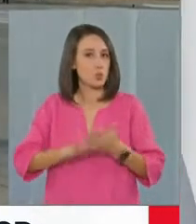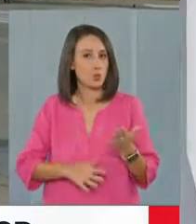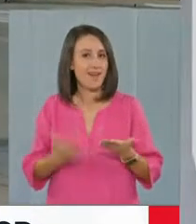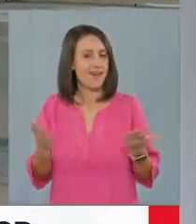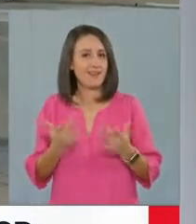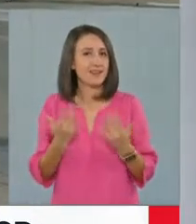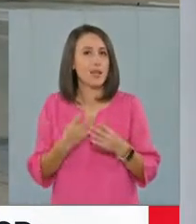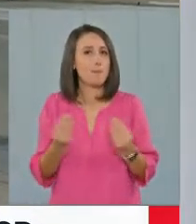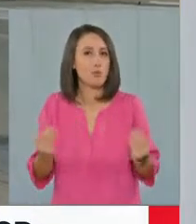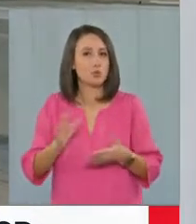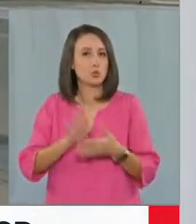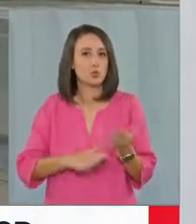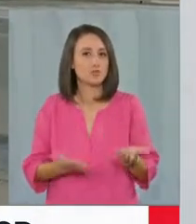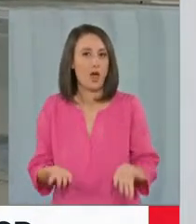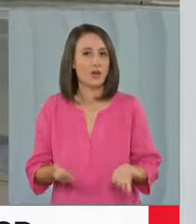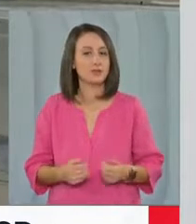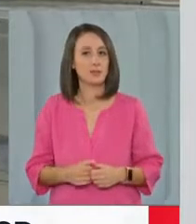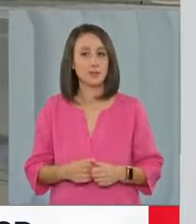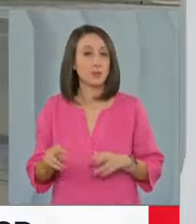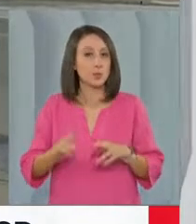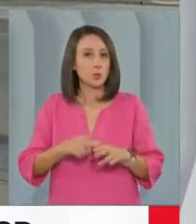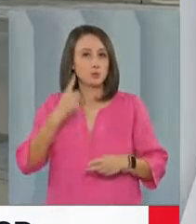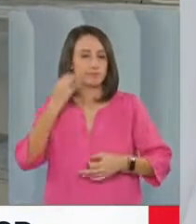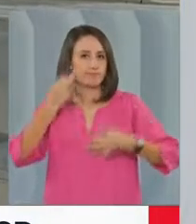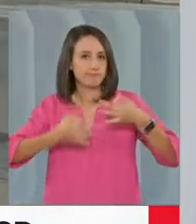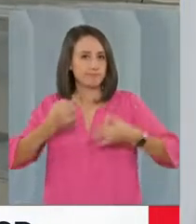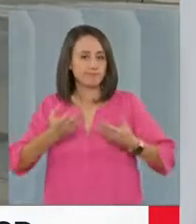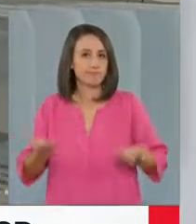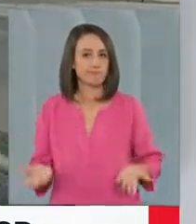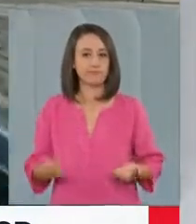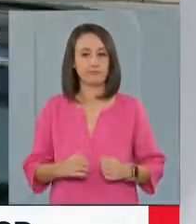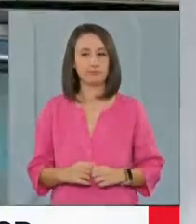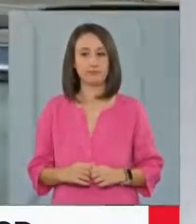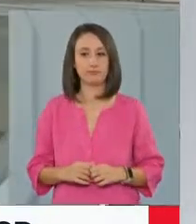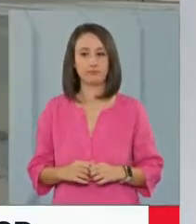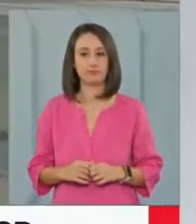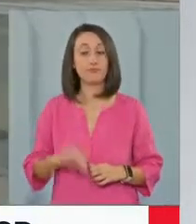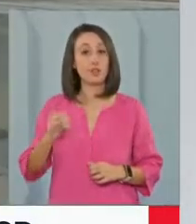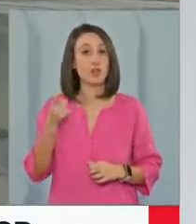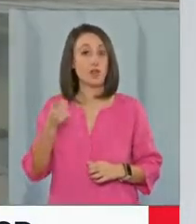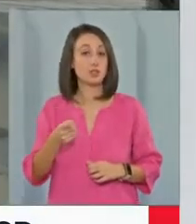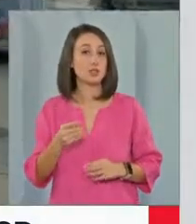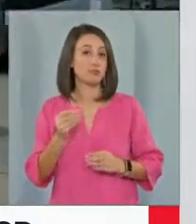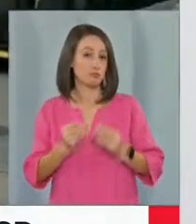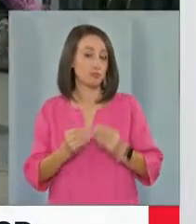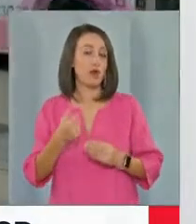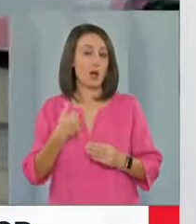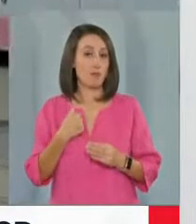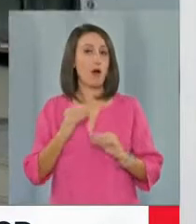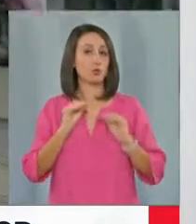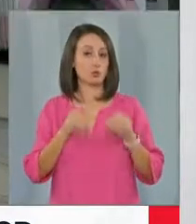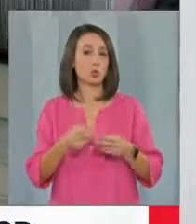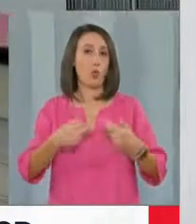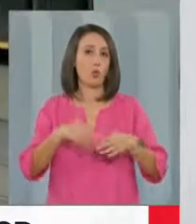gradul de a fi murdar, cum apreciez, și în acest context am ajuns